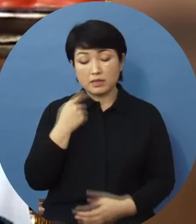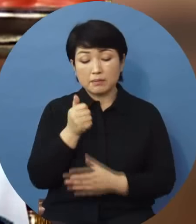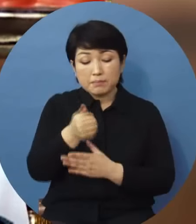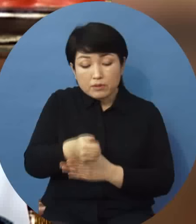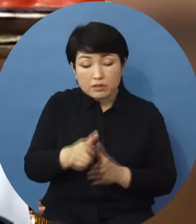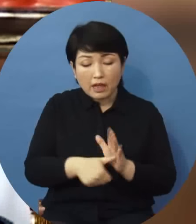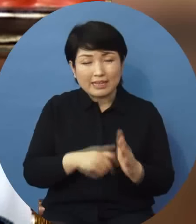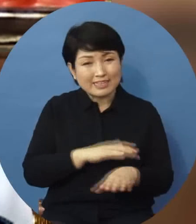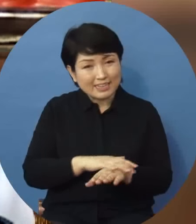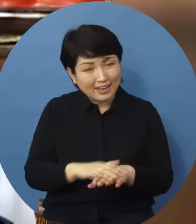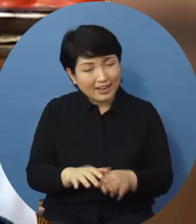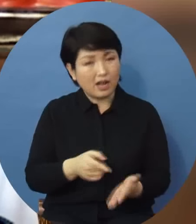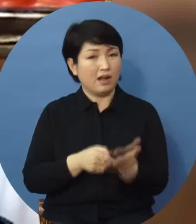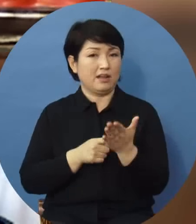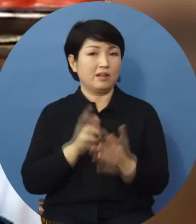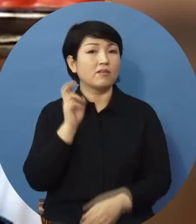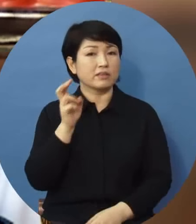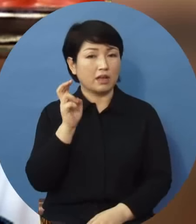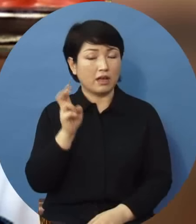깨끗이 잘 비칠 것이다.